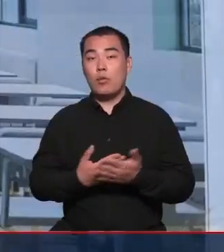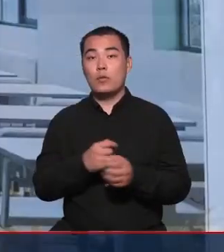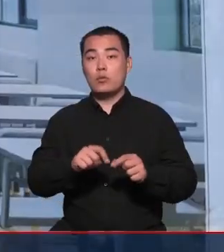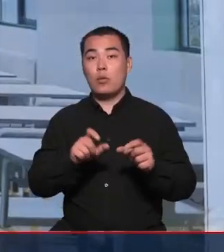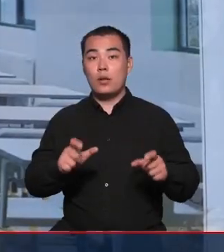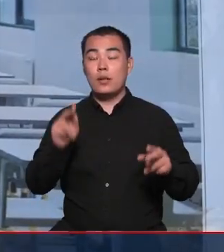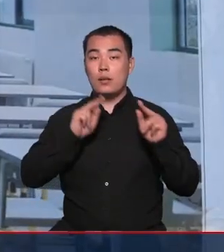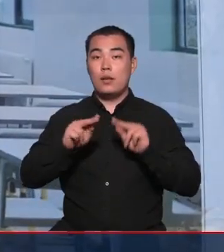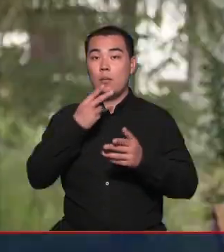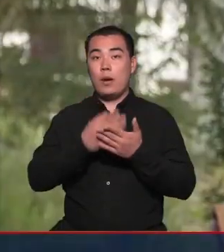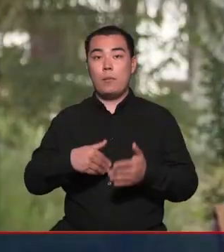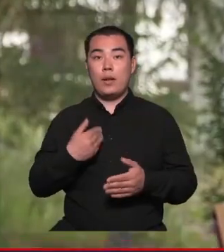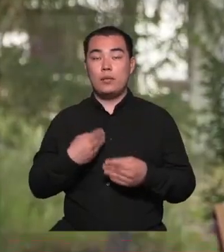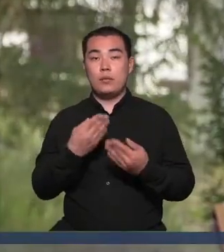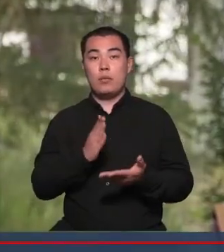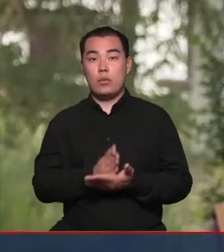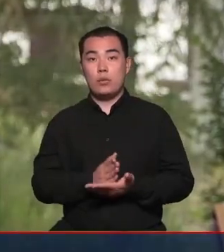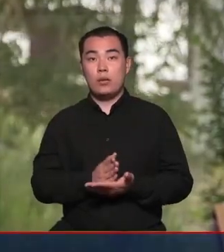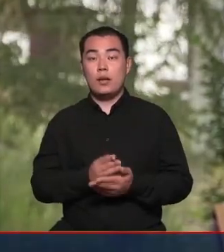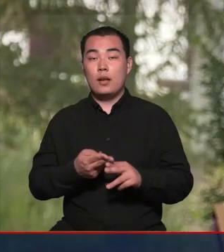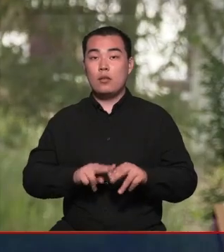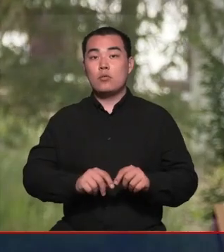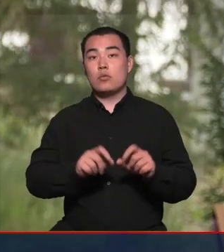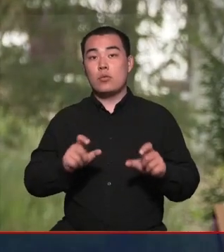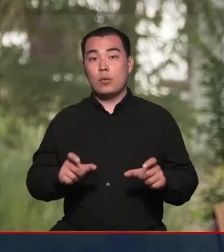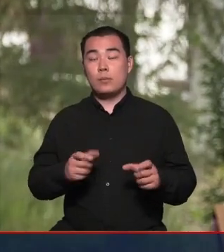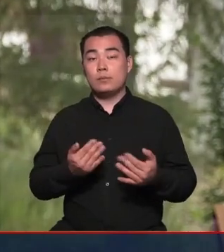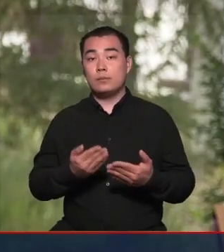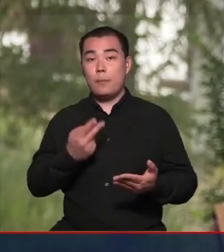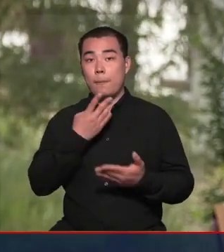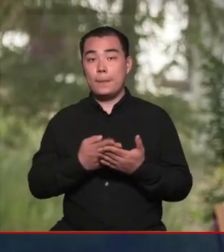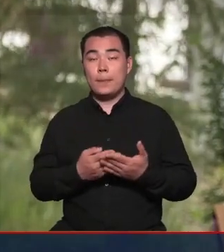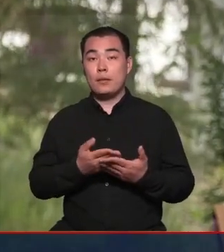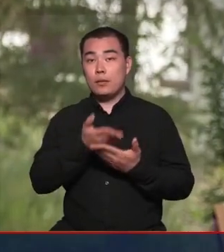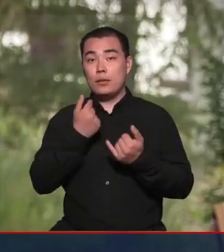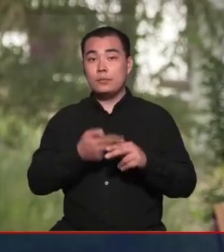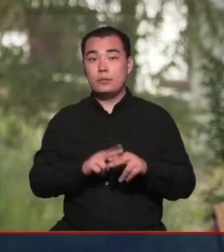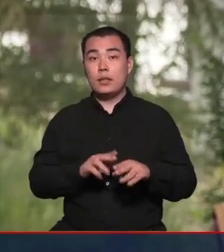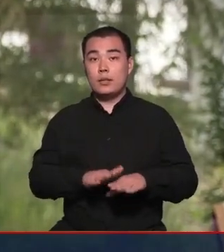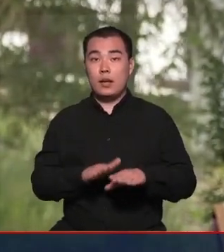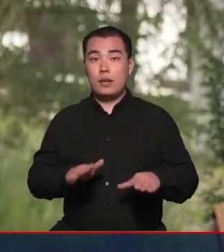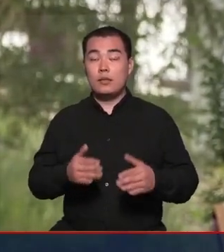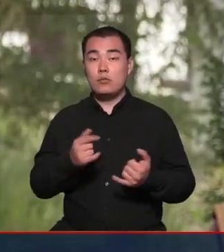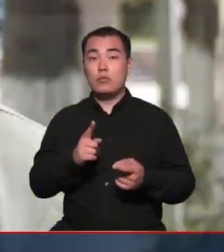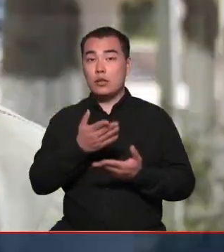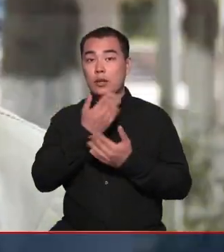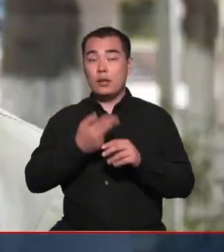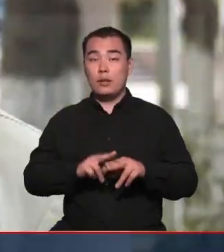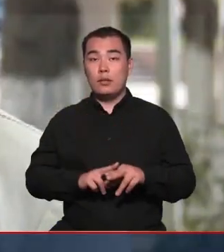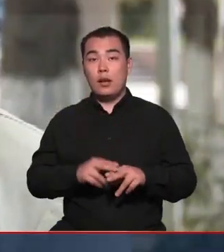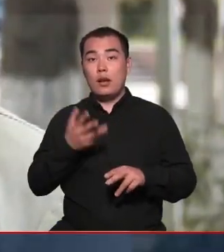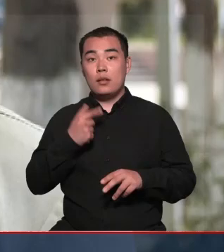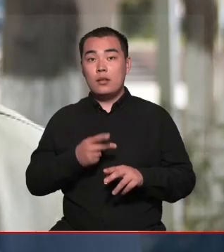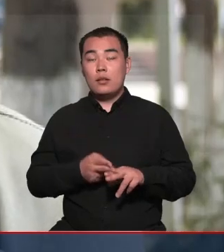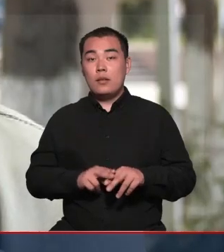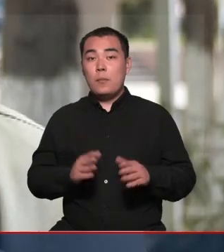білім күні қолданысқа беріледі. Сол жердегі мектепке дейінгі ұйымның жоқтығын ескере отырып, яғни балабақшаның жоқтығын ескере отырып, ол жерде шағын